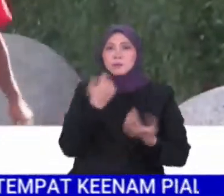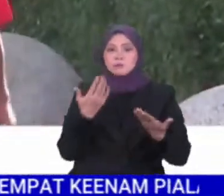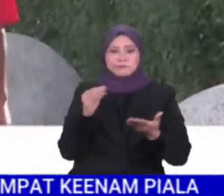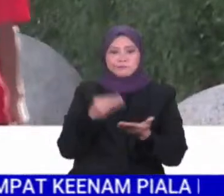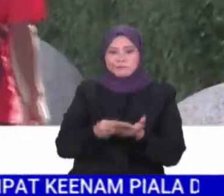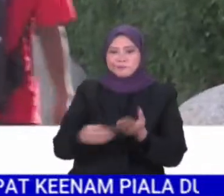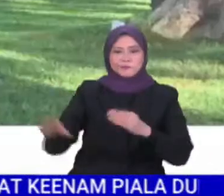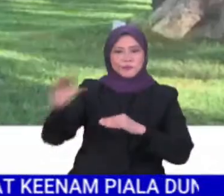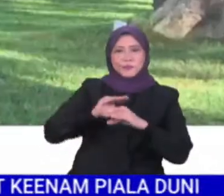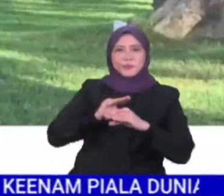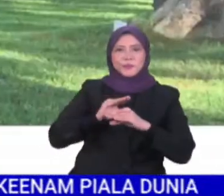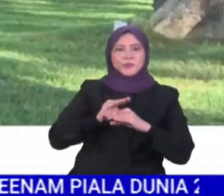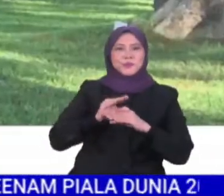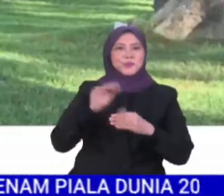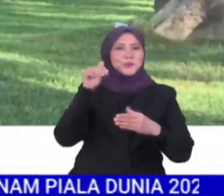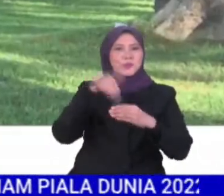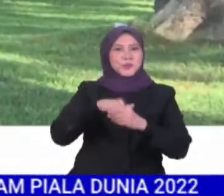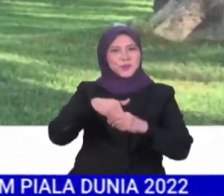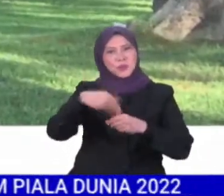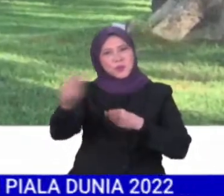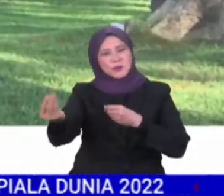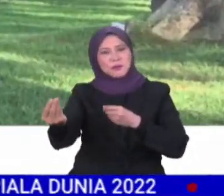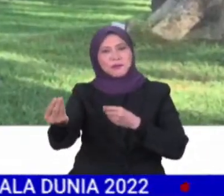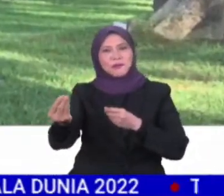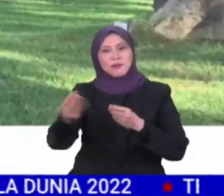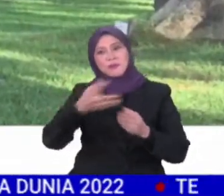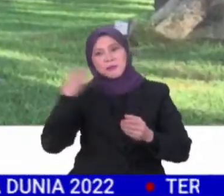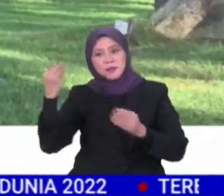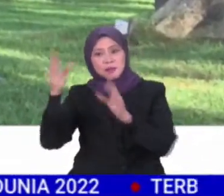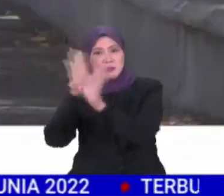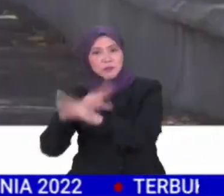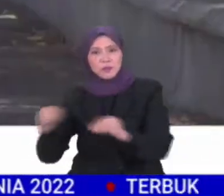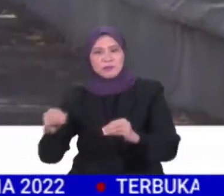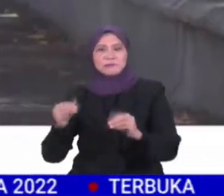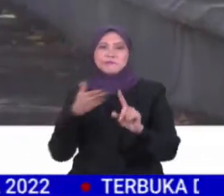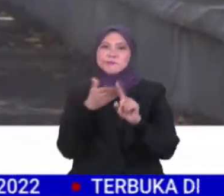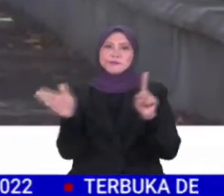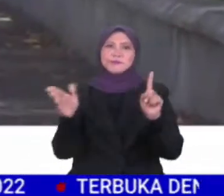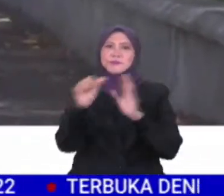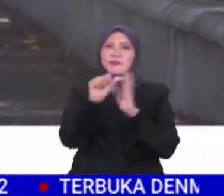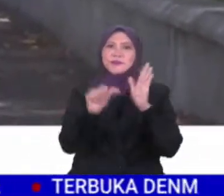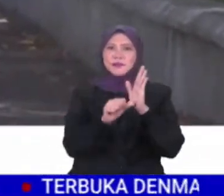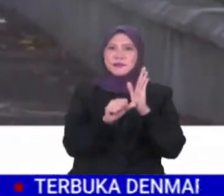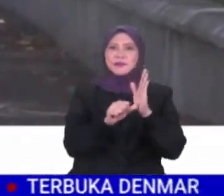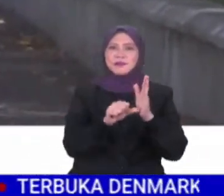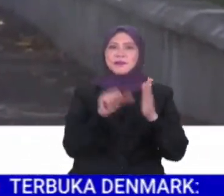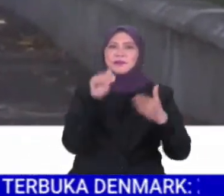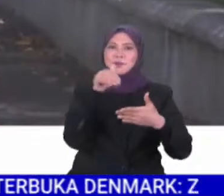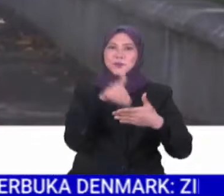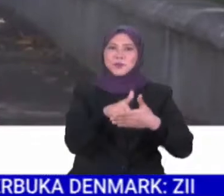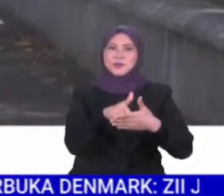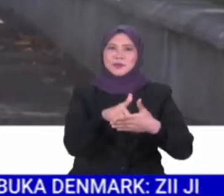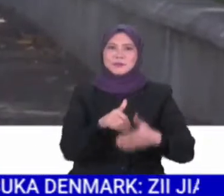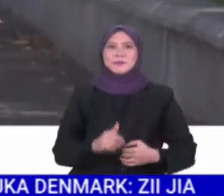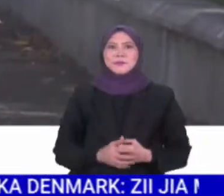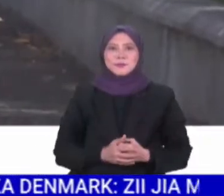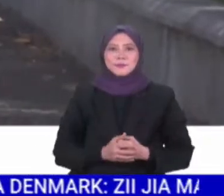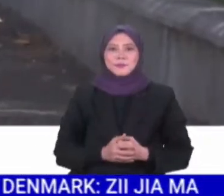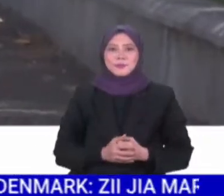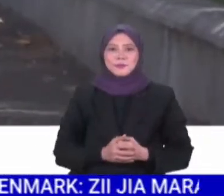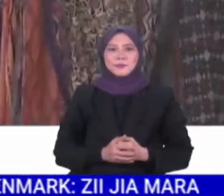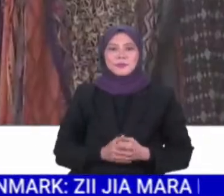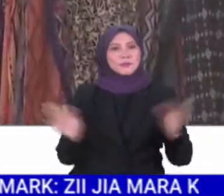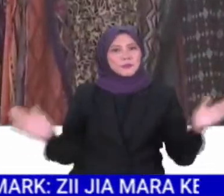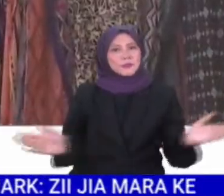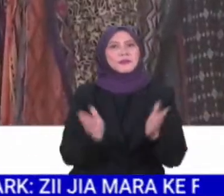subsidi kepada penghuni luar untuk pulang ke Serawak karena ia boleh melanggar akta di bawah pilihan Raya katanya Mereka